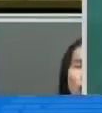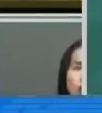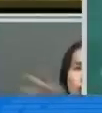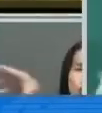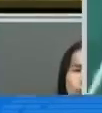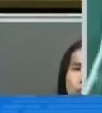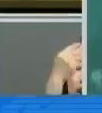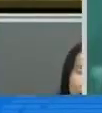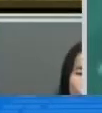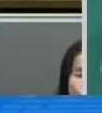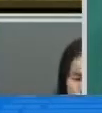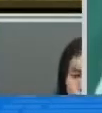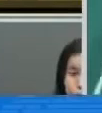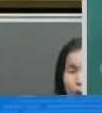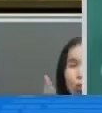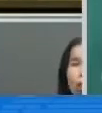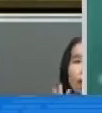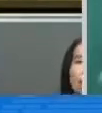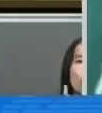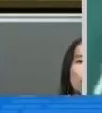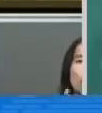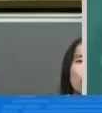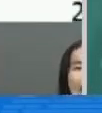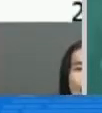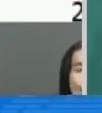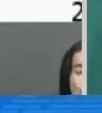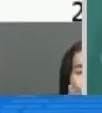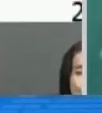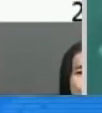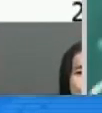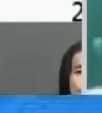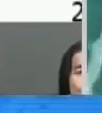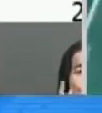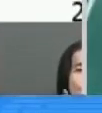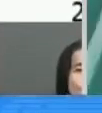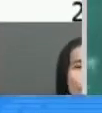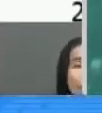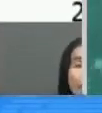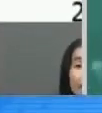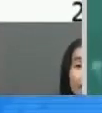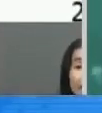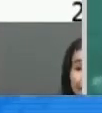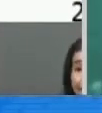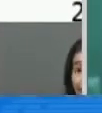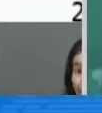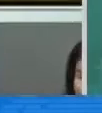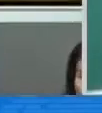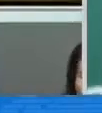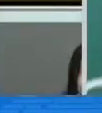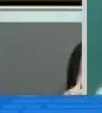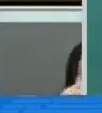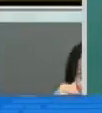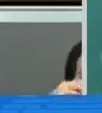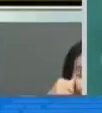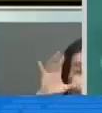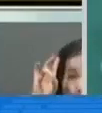างนะครับเป็นภาพของการกลุ่มผู้ติดเชื้อรายใหม่แต่เผอิญว่าเป็นกลุ่มผู้ติดเชื้อ ที่ติดจากการสัมผัสภายในครอบครัว